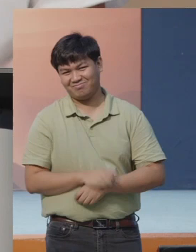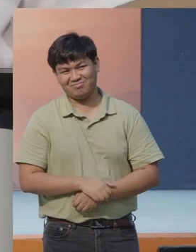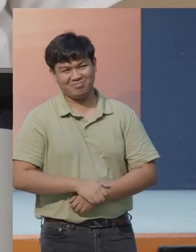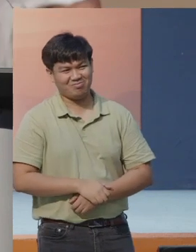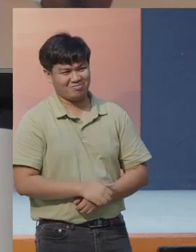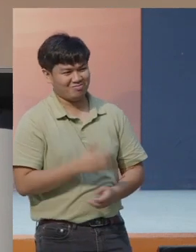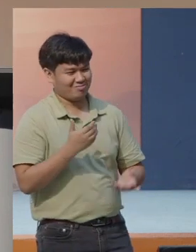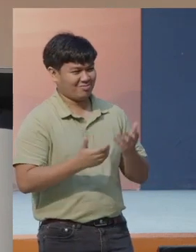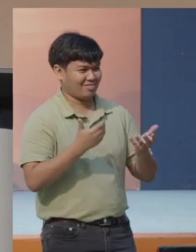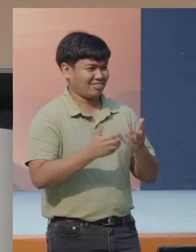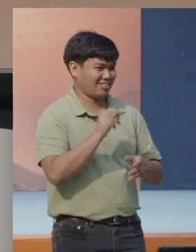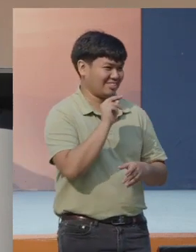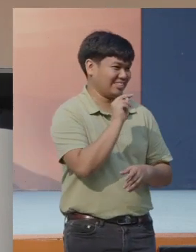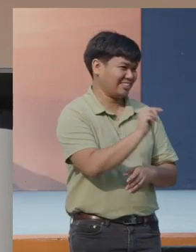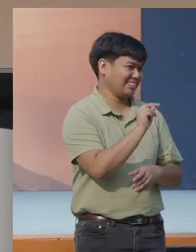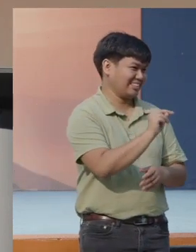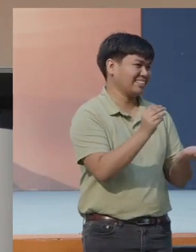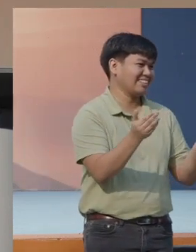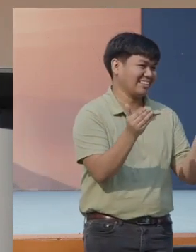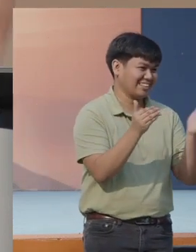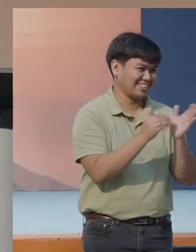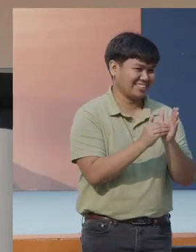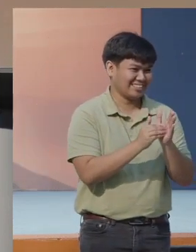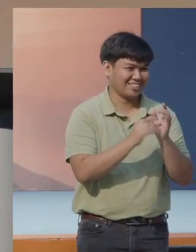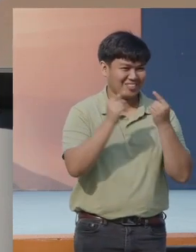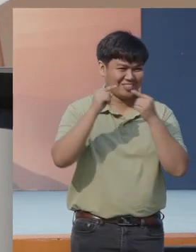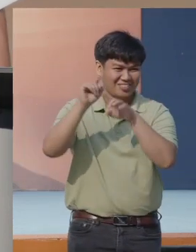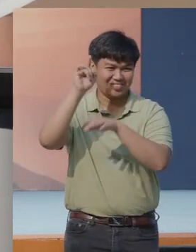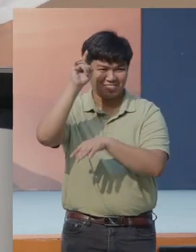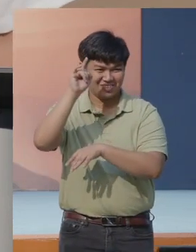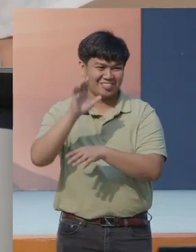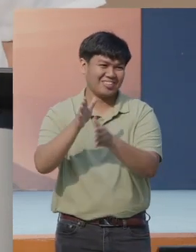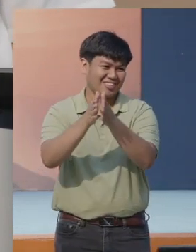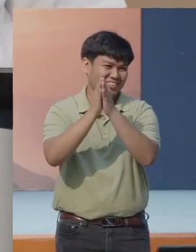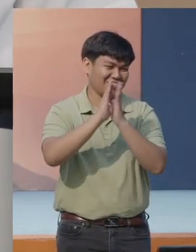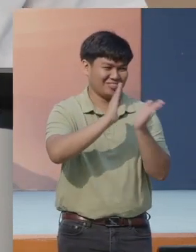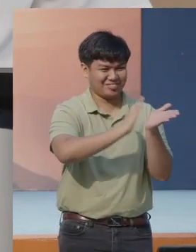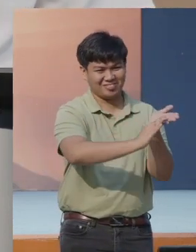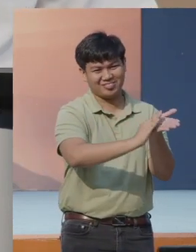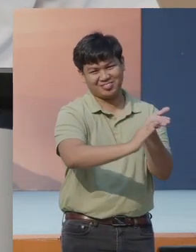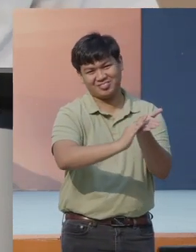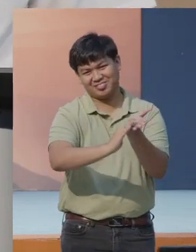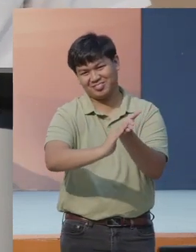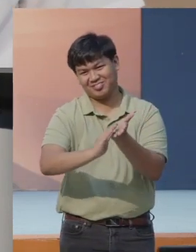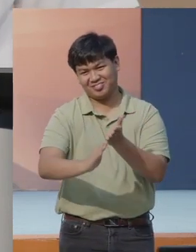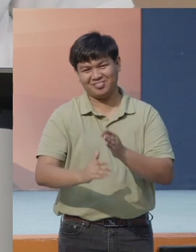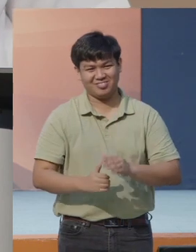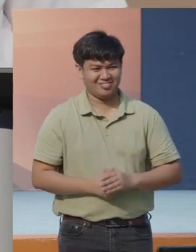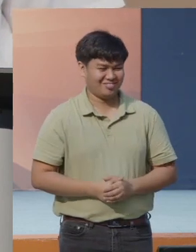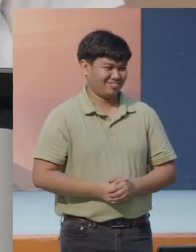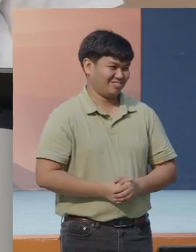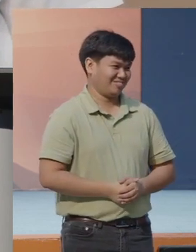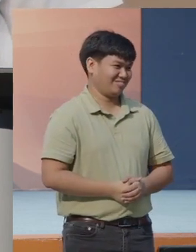kailangan natin bumalik kay God bilang merciful at just na God natin.